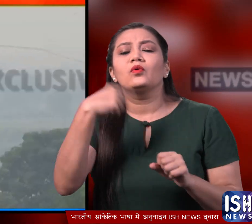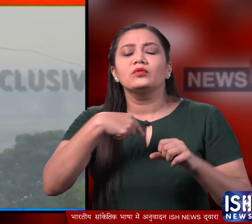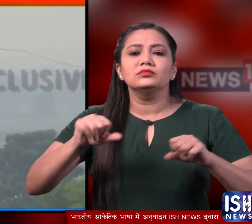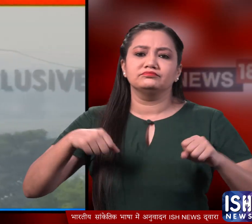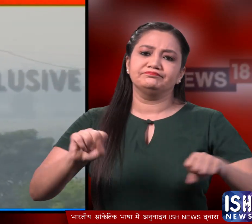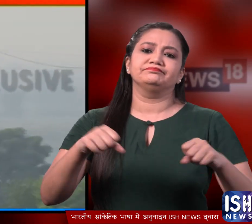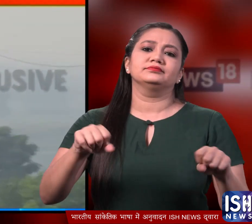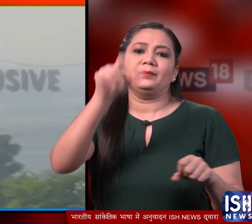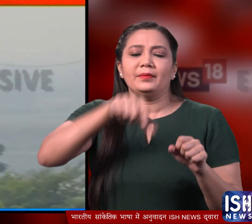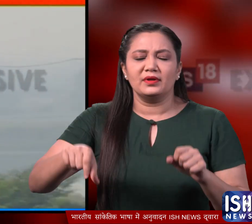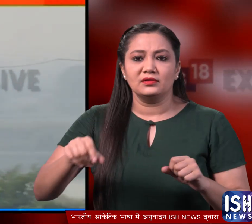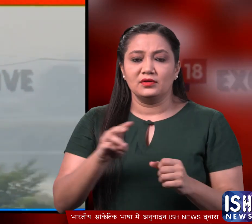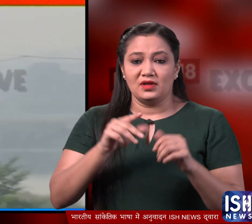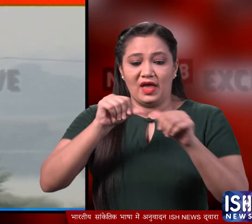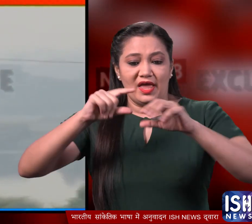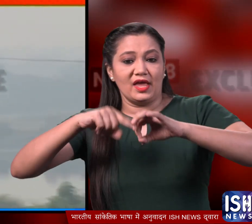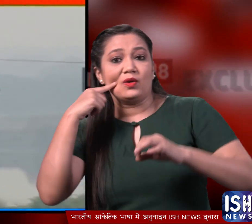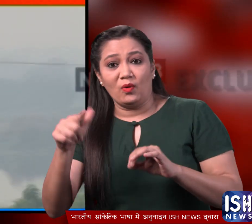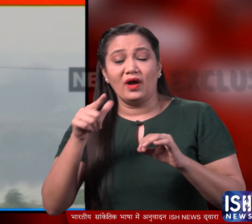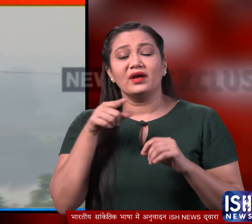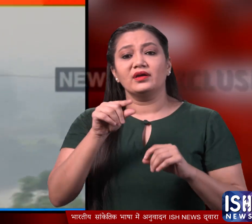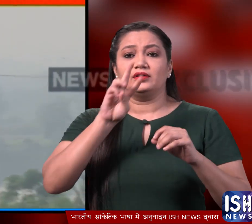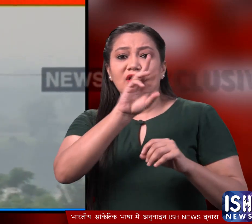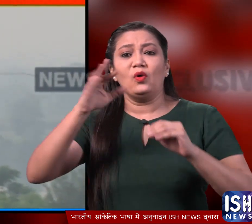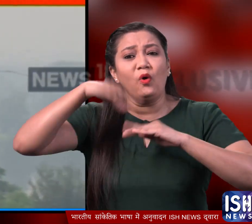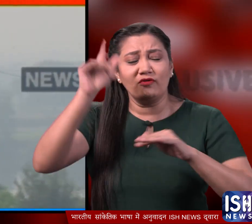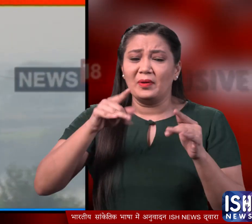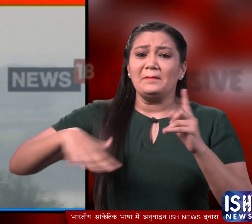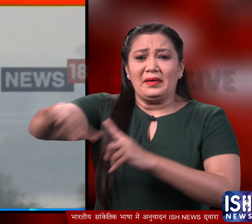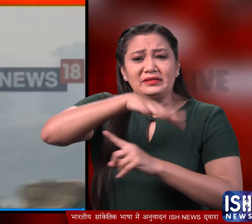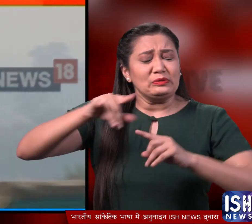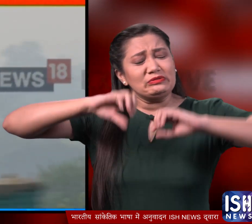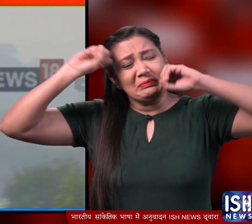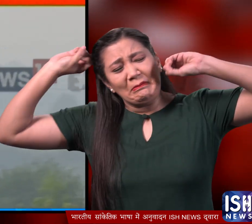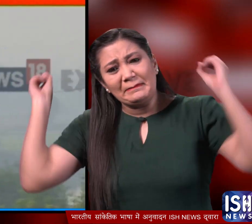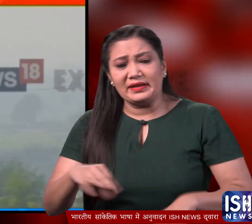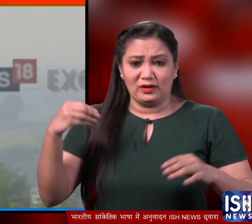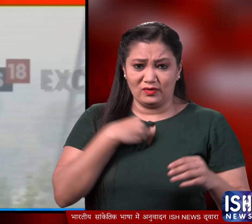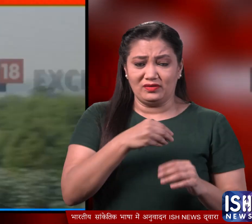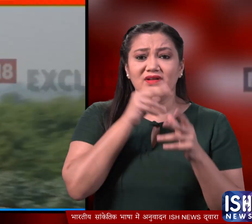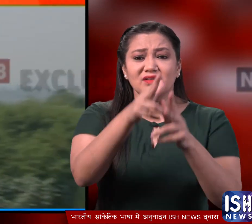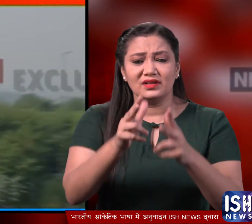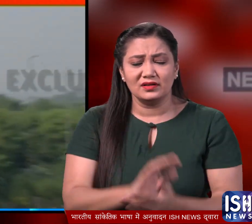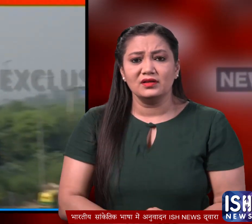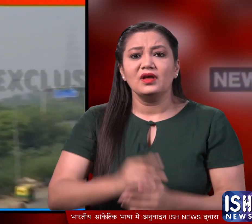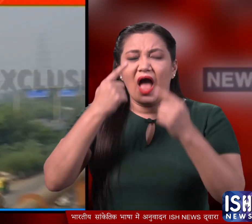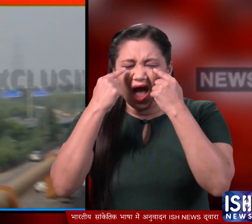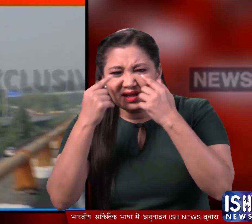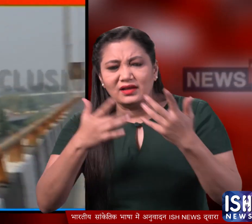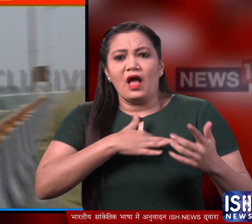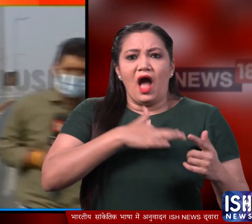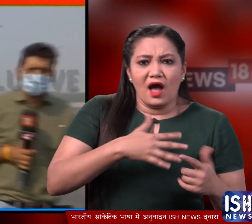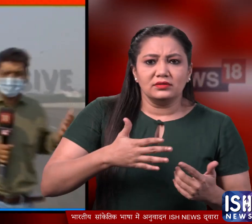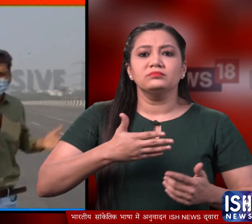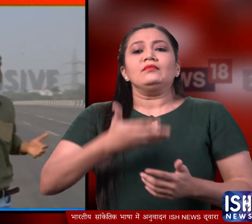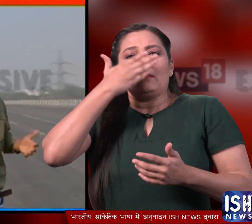والوں کو ہوئی یہ ایکیوائی لیول 300 پار کر چکا ہے جو بہت خراب شیڑی کہی جاتی ہے ڈاکٹروں کے مطابق آنکھوں کی پریشانی